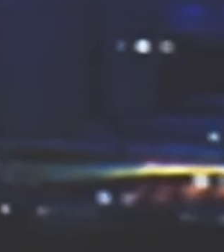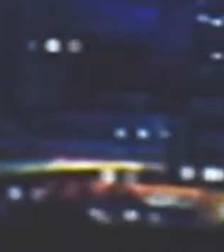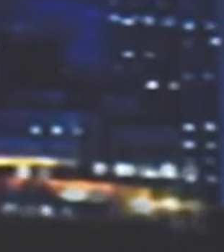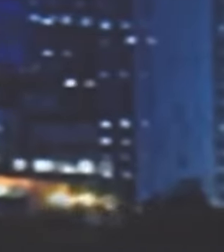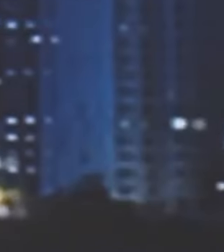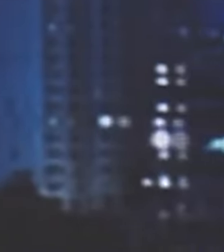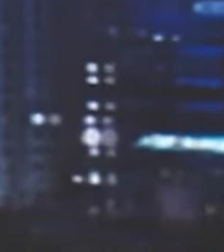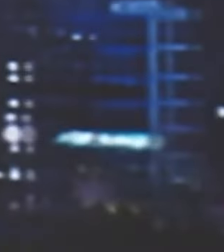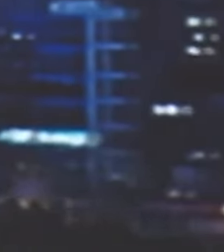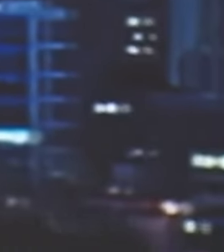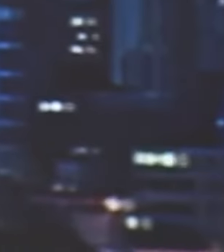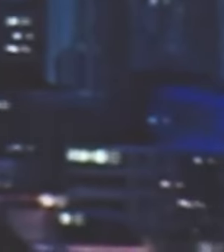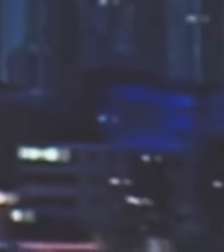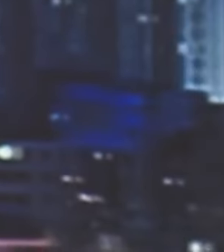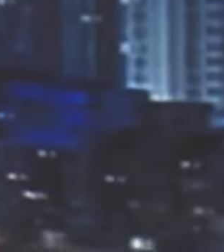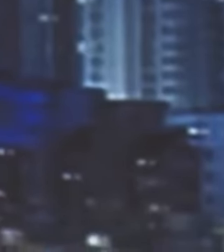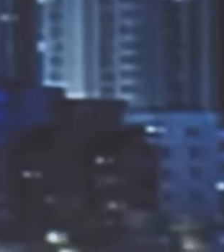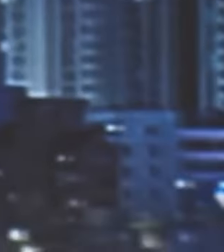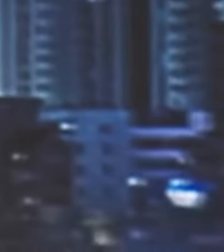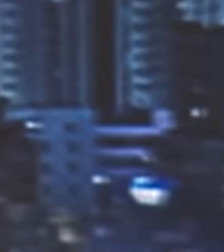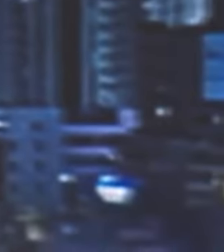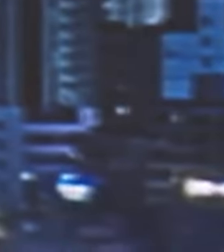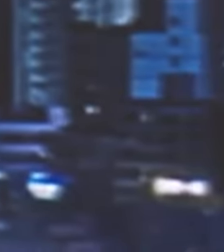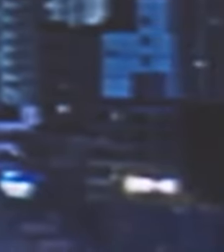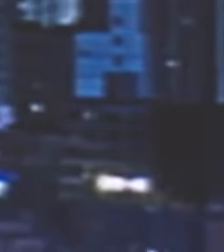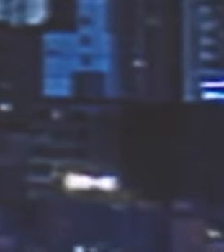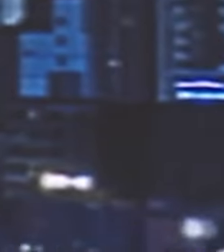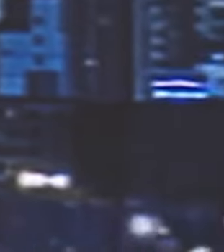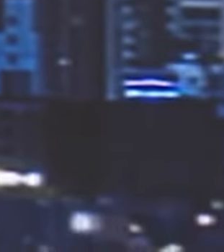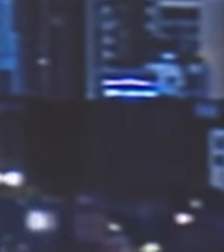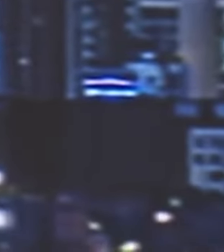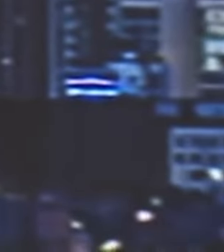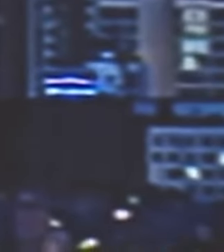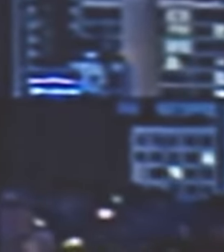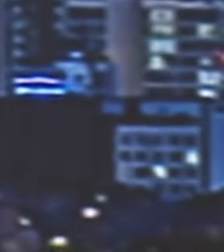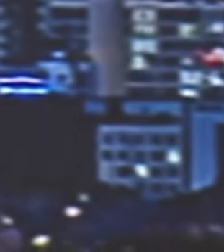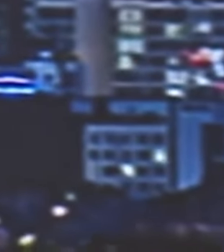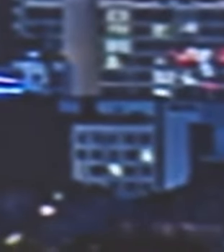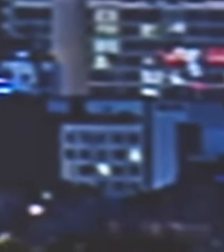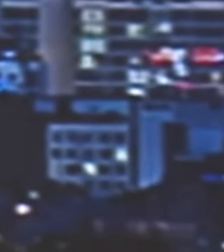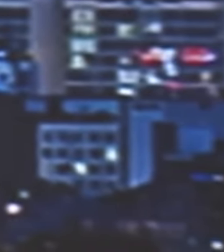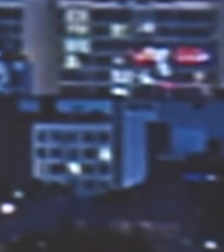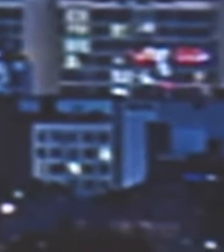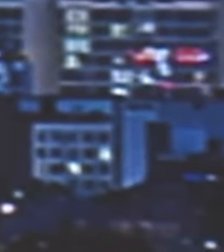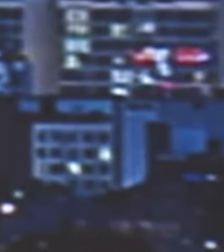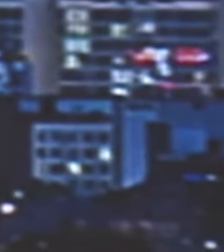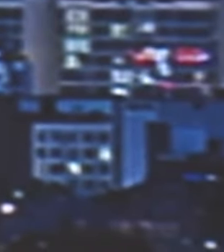JTBC 뉴스를 시청해주신 여러분 고맙습니다. 저희는 저녁 6시 50분 뉴스룸에서 뵙겠습니다.